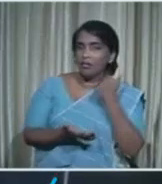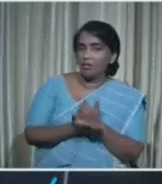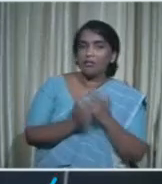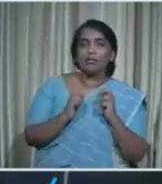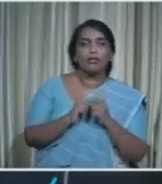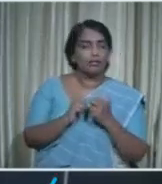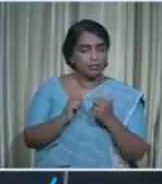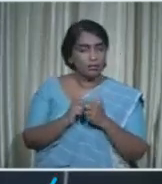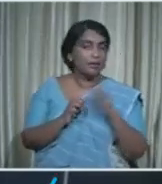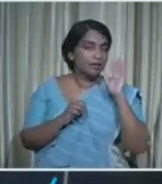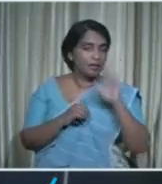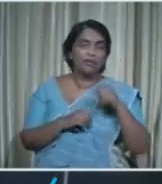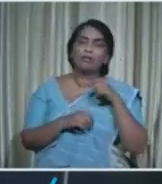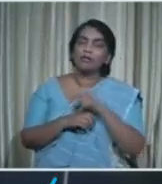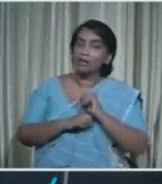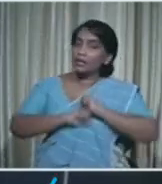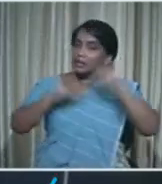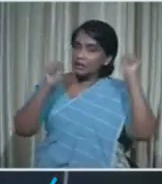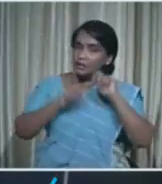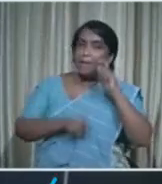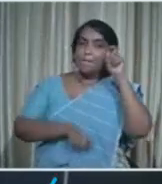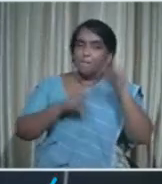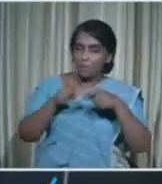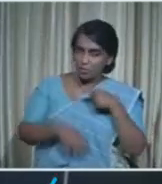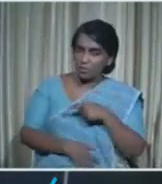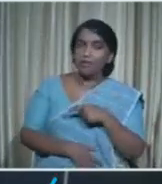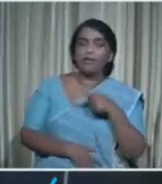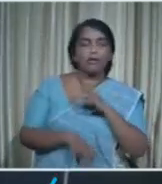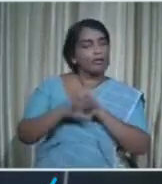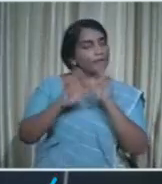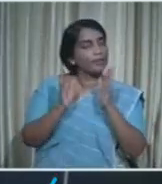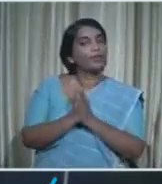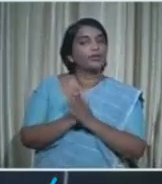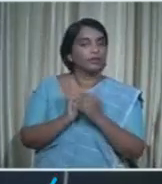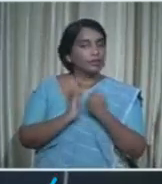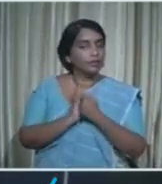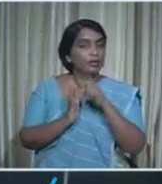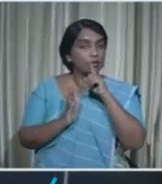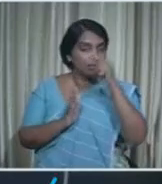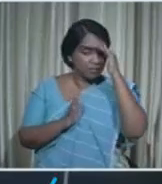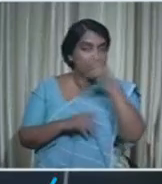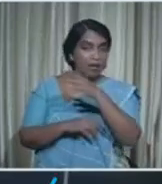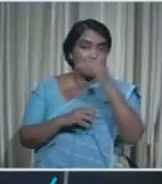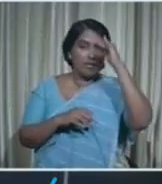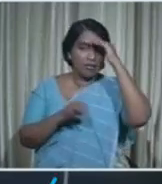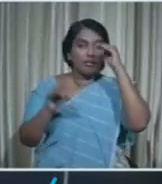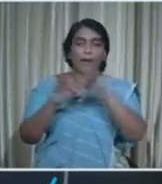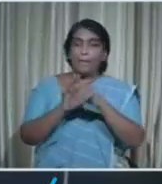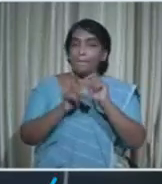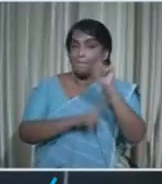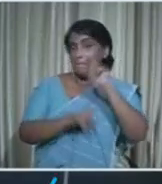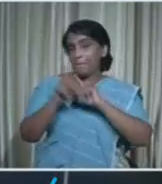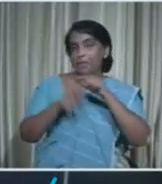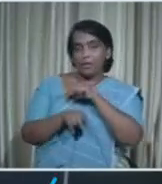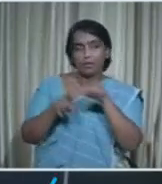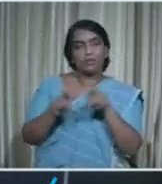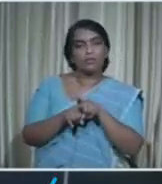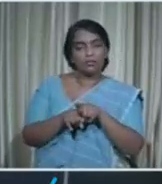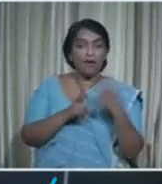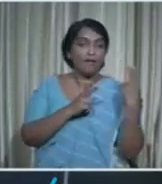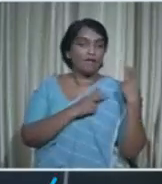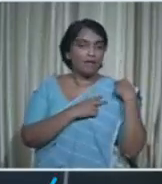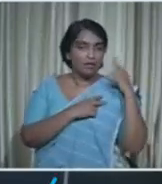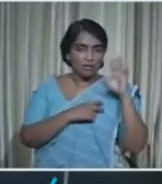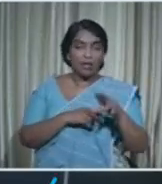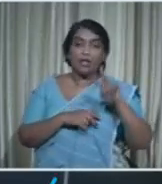තියෙන ගැටලුව හින්දා උද්ඝෝෂණ කරන පිරිසකුත් ඉන්නවා ඒ හින්දා ගරු කතාන ඔබතුමා මේකේ නායකත්වය ගන්න පාර්ලිමේන්තුව විදියට ඔබතුමාට වක්කීමක් දෙනවා